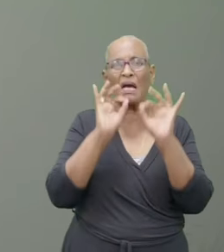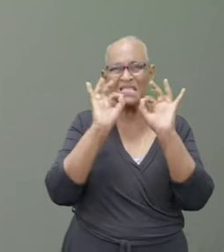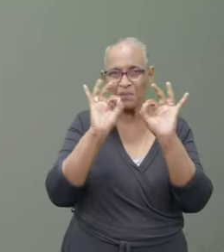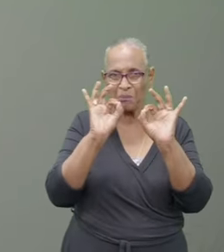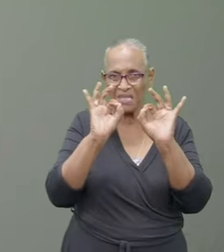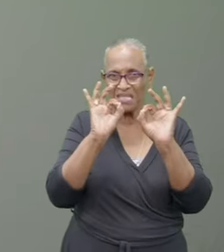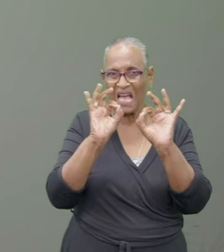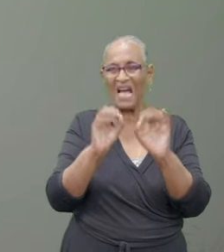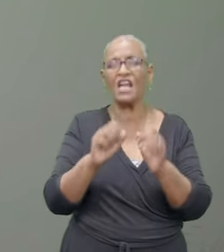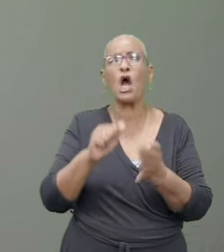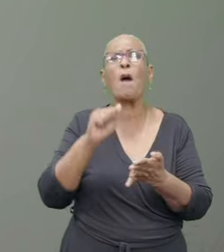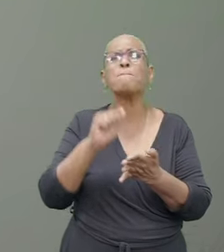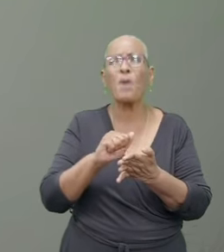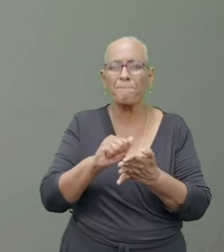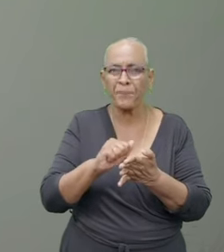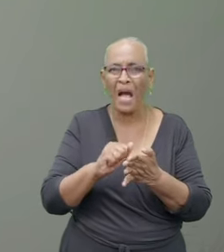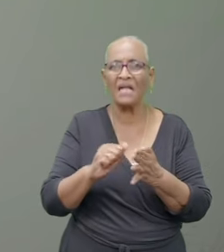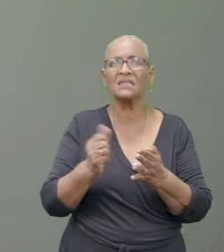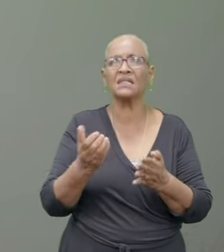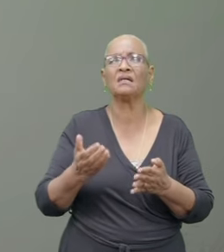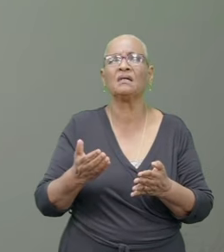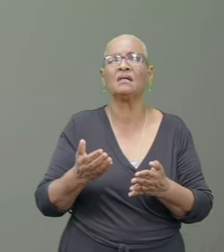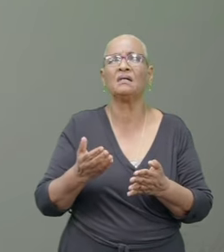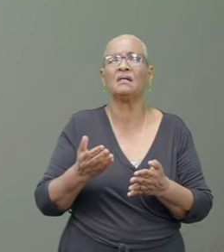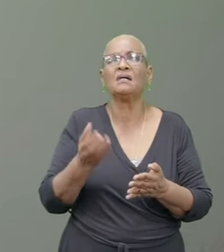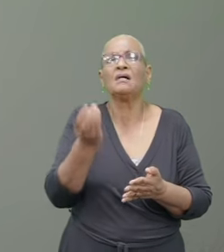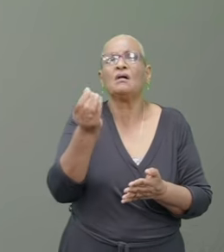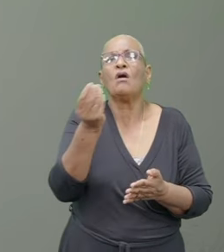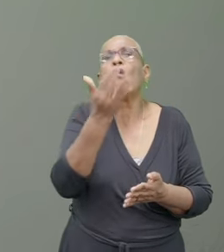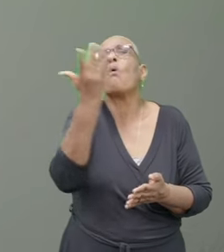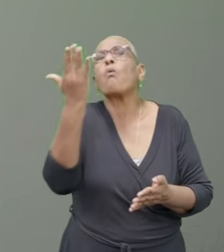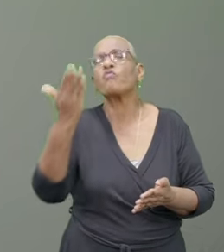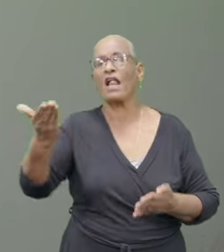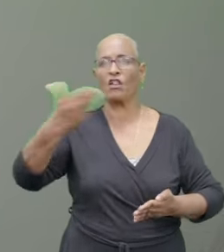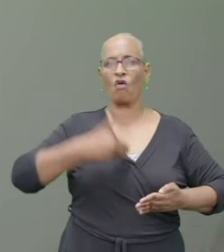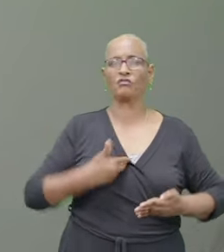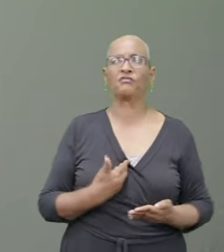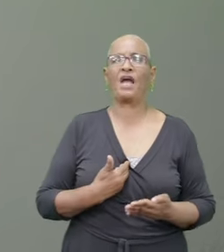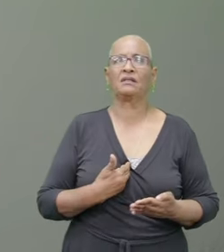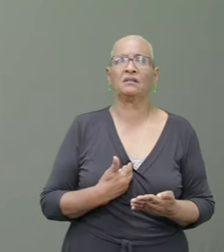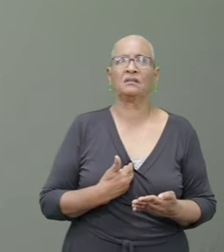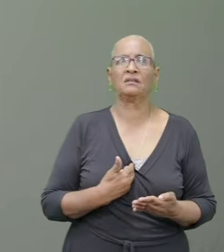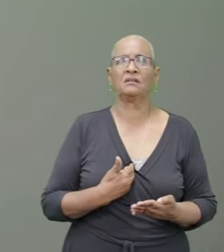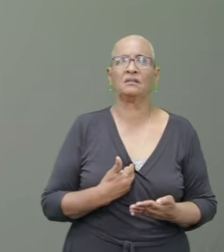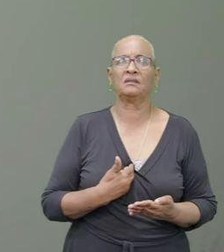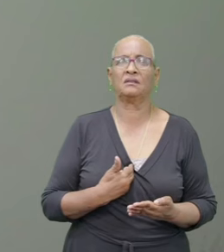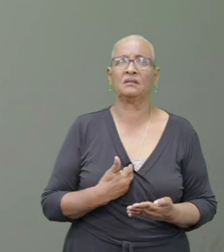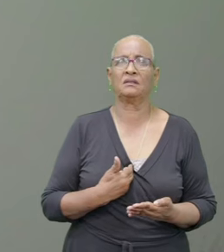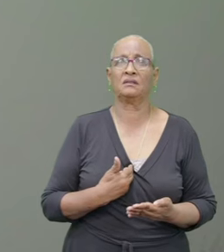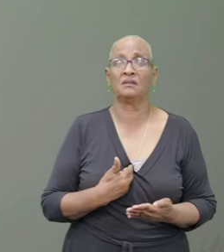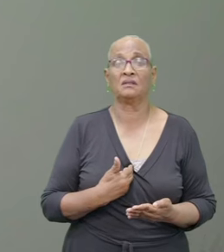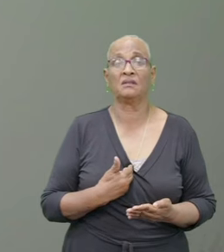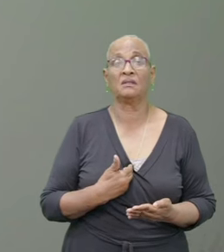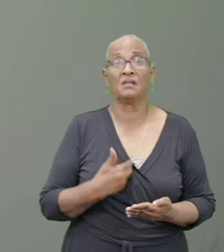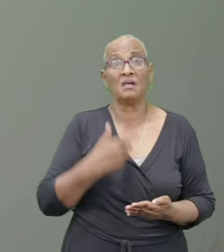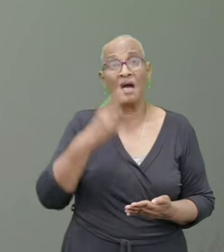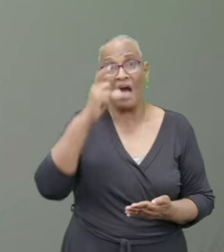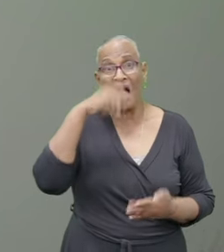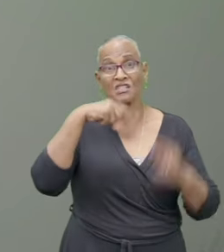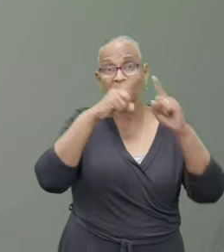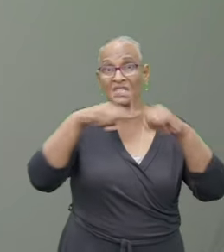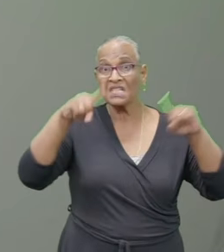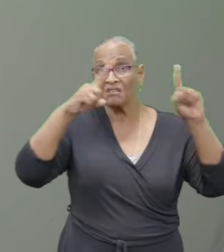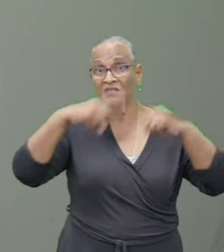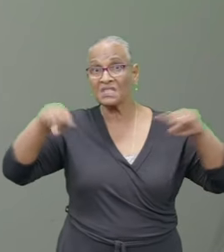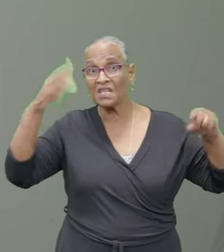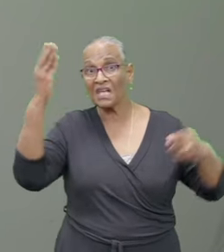moet worden. Dus ook de particuliere ziekenhuizen zullen in staat moeten zijn om aan die loonreeks te kunnen voldoen en